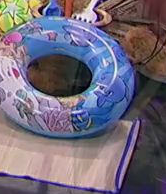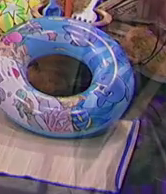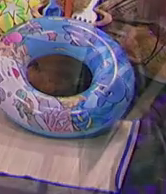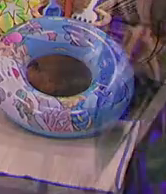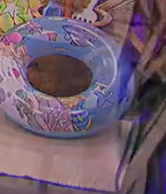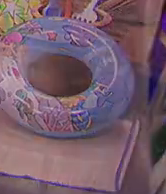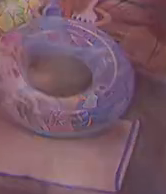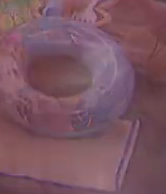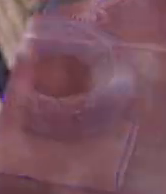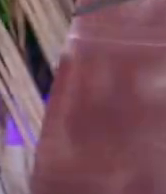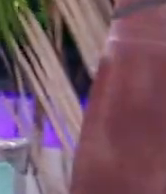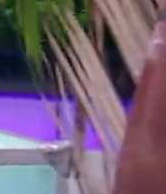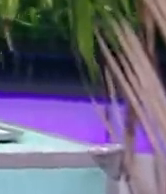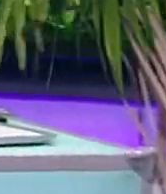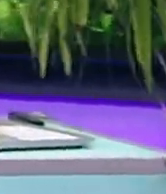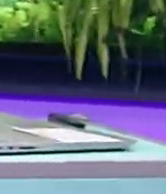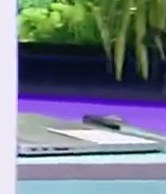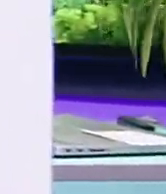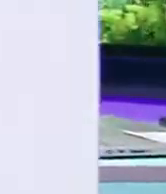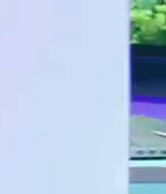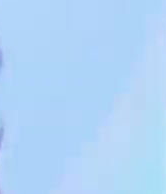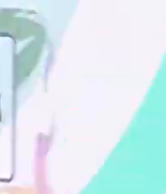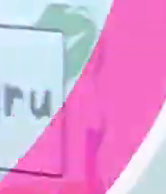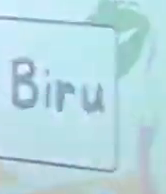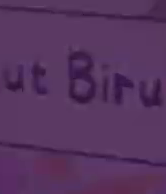hijau hutanku lalilu